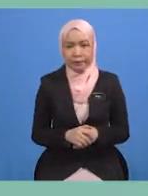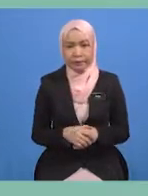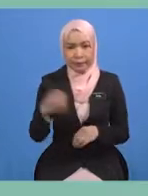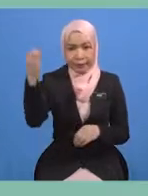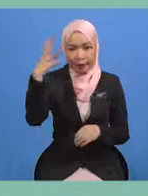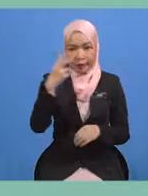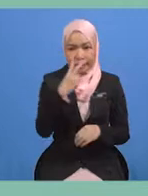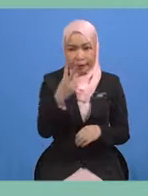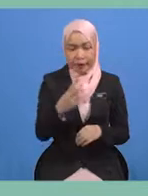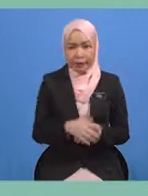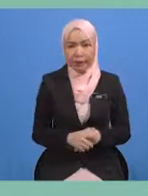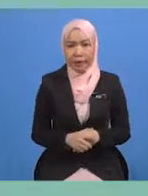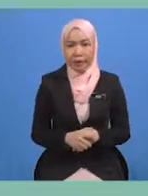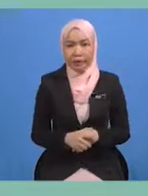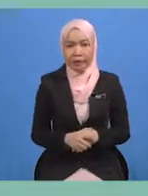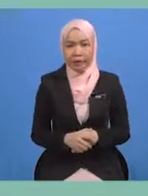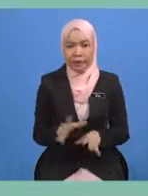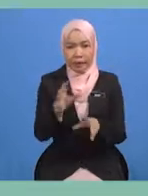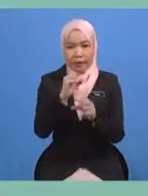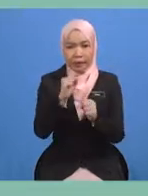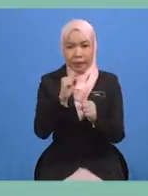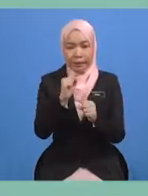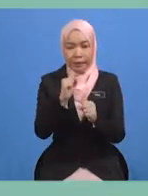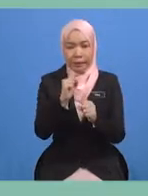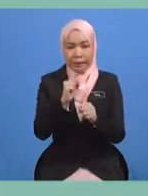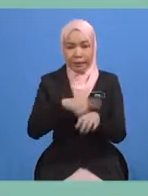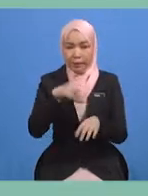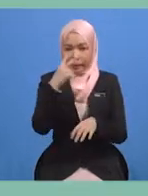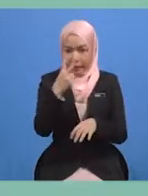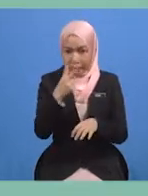Cahaya nampak pula dapat dilihat.